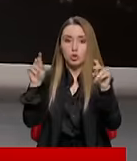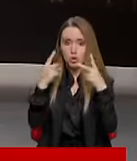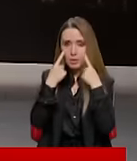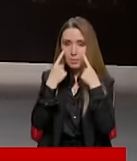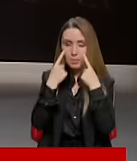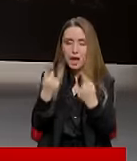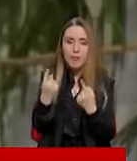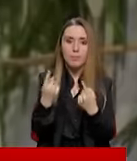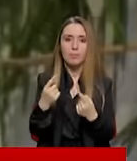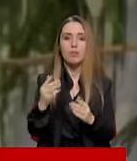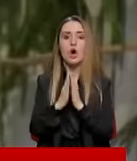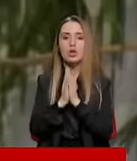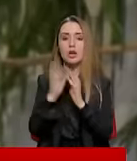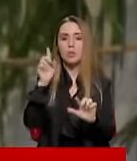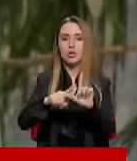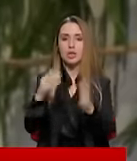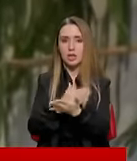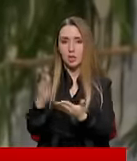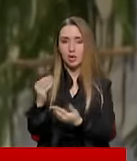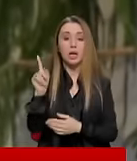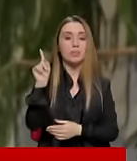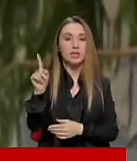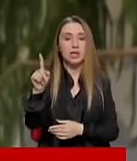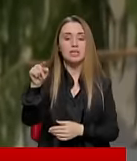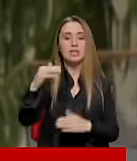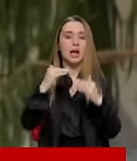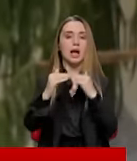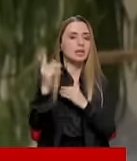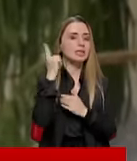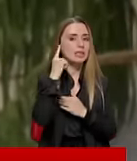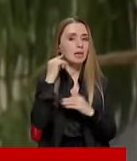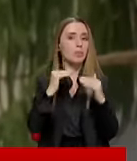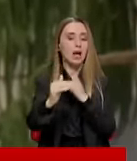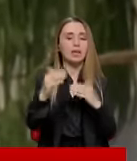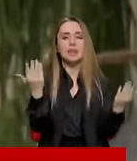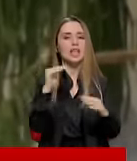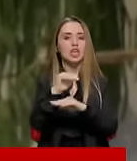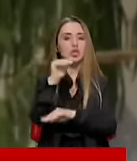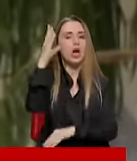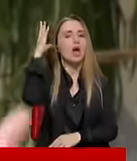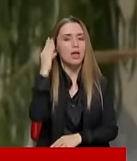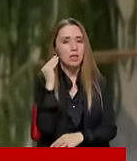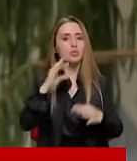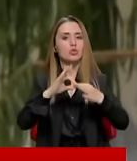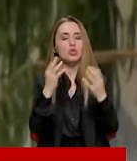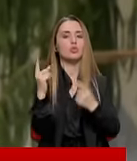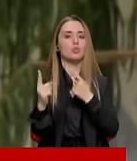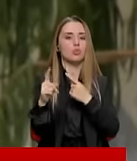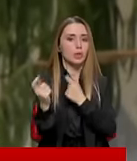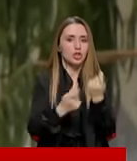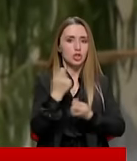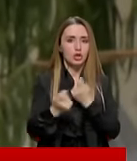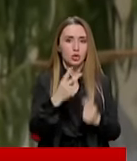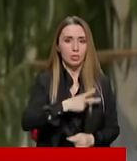isterseniz özür dilerim projelerden devam edeceğiz bir de siz halkı dinleyerek halkın yaşadıklarını anlayarak çözüm de bulmaya çalışan